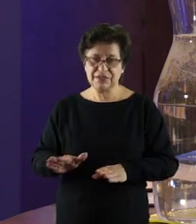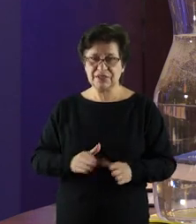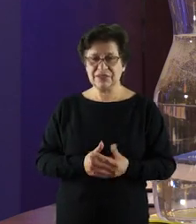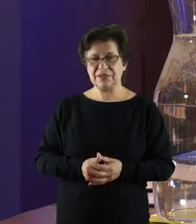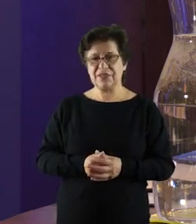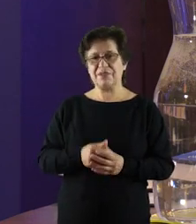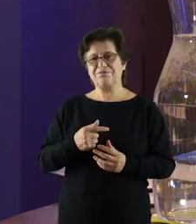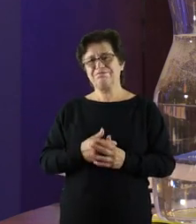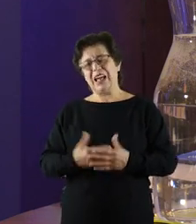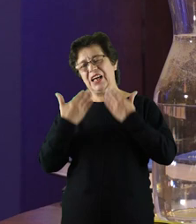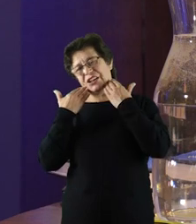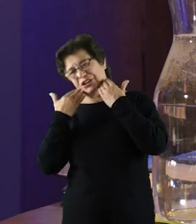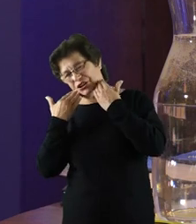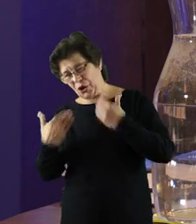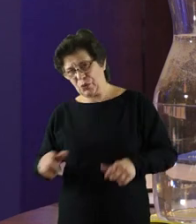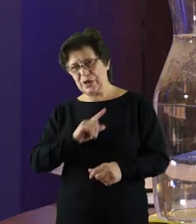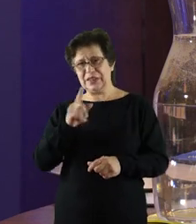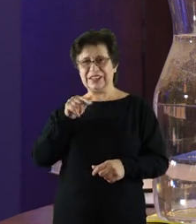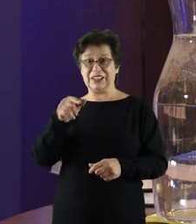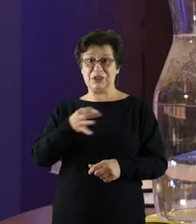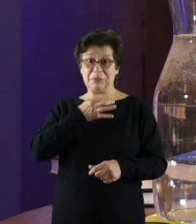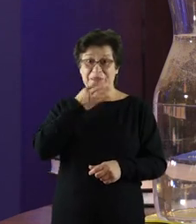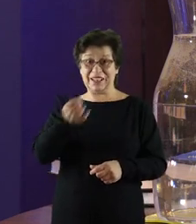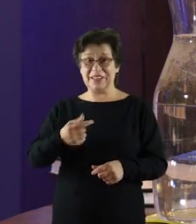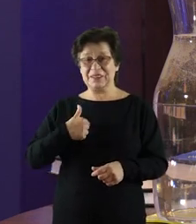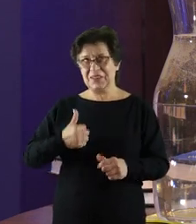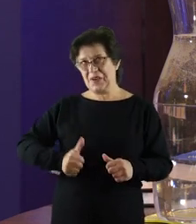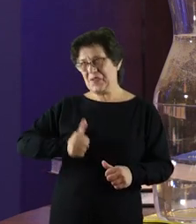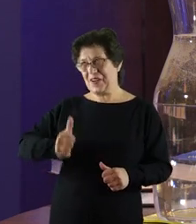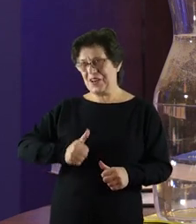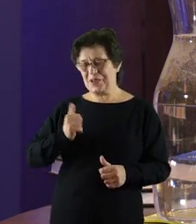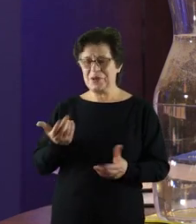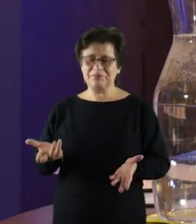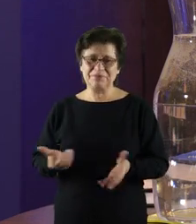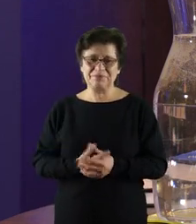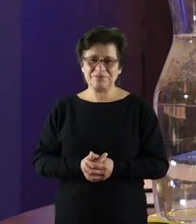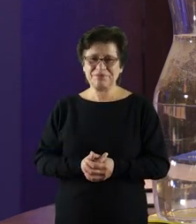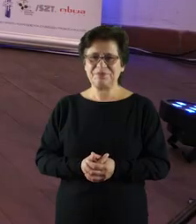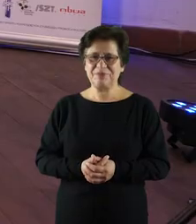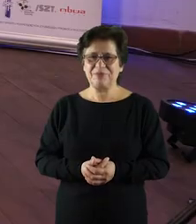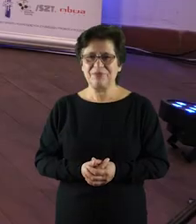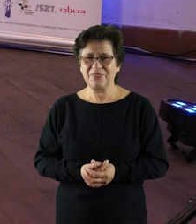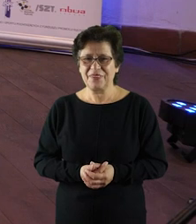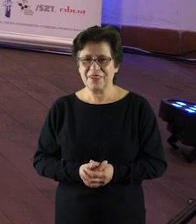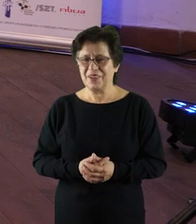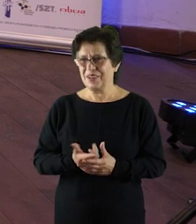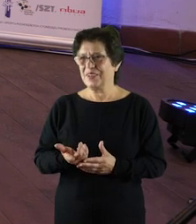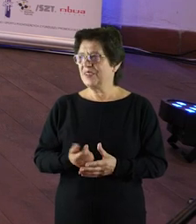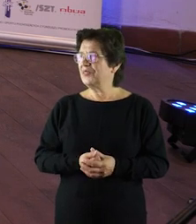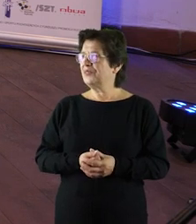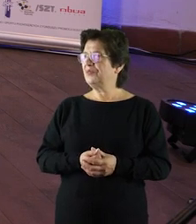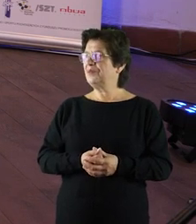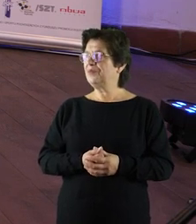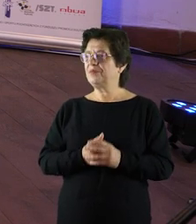się tak strasznie chwalić. Nie pamiętam, kiedy ostatnio się aż tak chwaliłam. Dziękuję, Patryku. I może poprosimy tamten